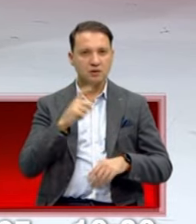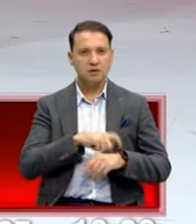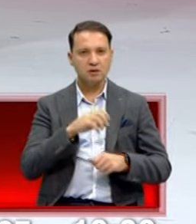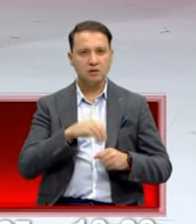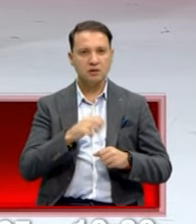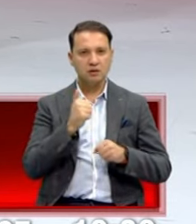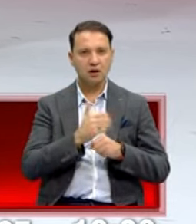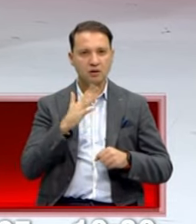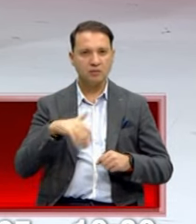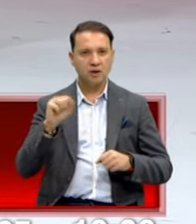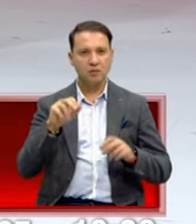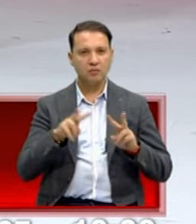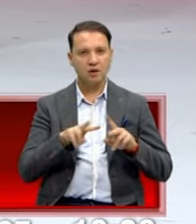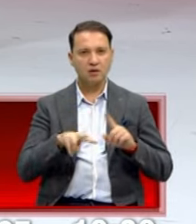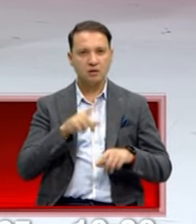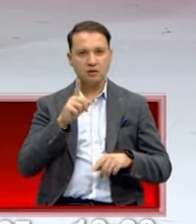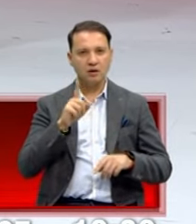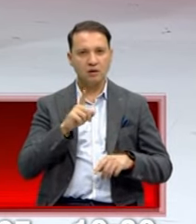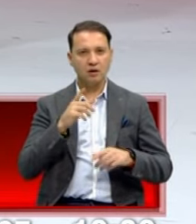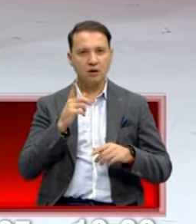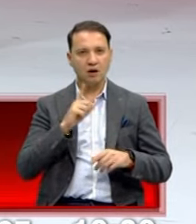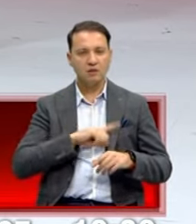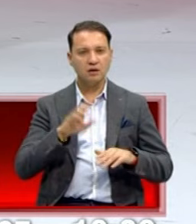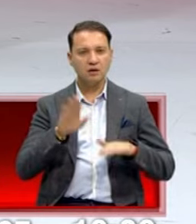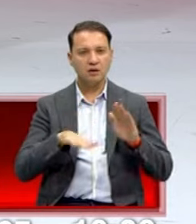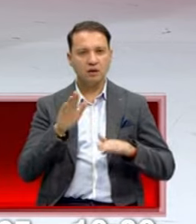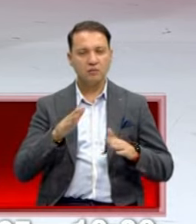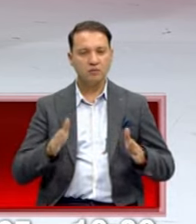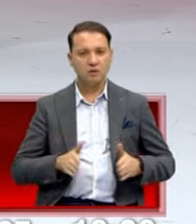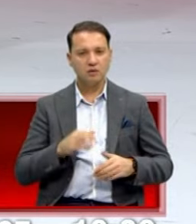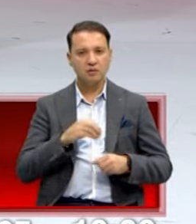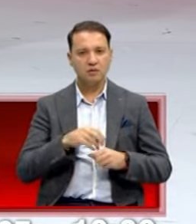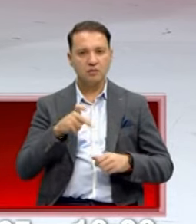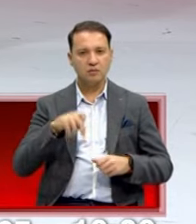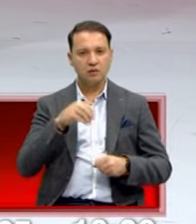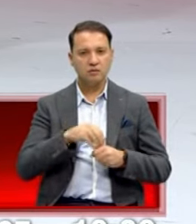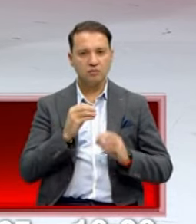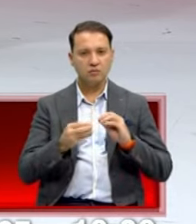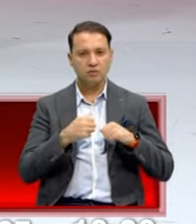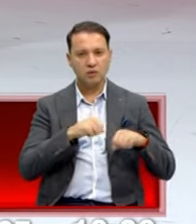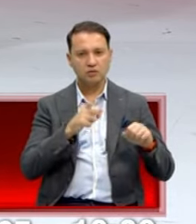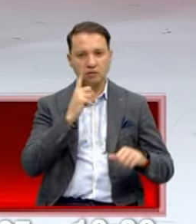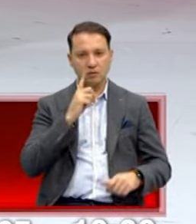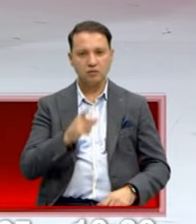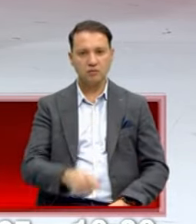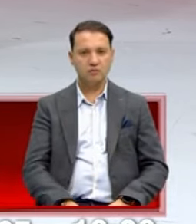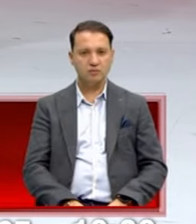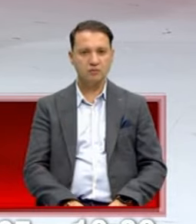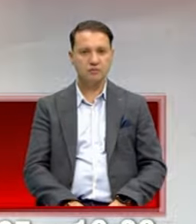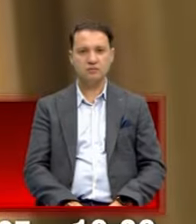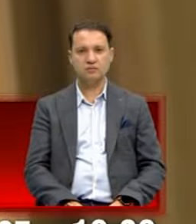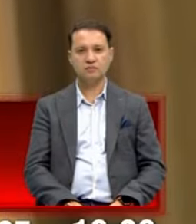ise genel merkezde Meral Akşener'in de olduğu aday tanıtım töreni sırasında parti içi protestolar yükseldi.